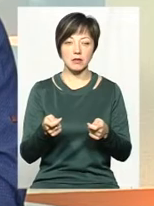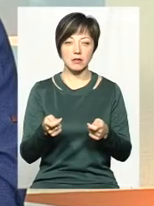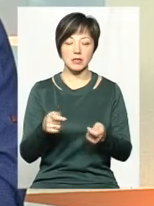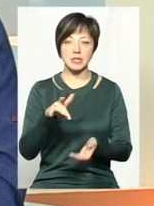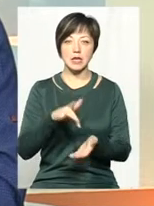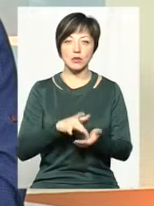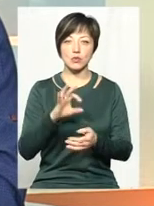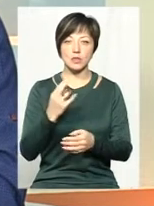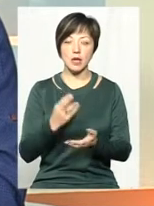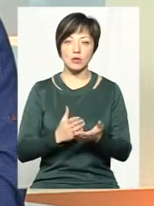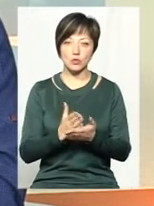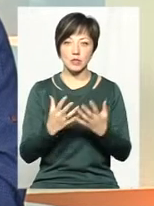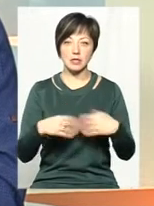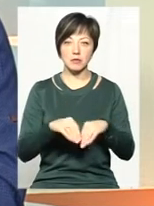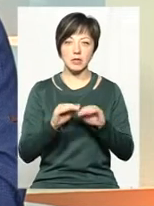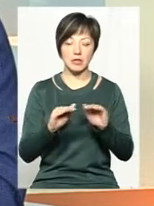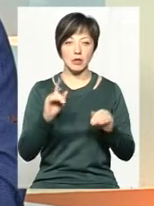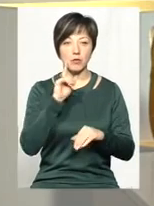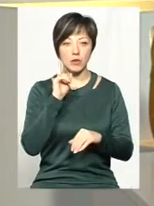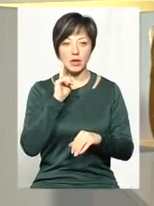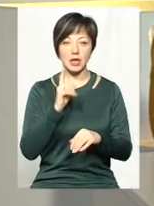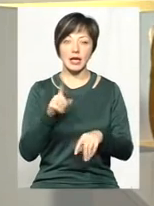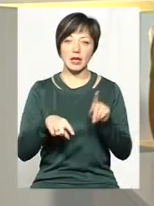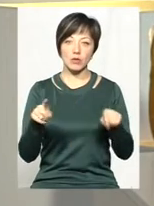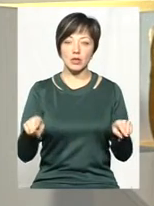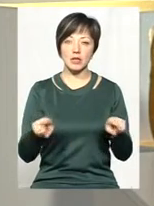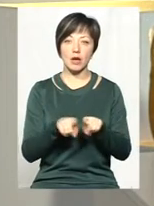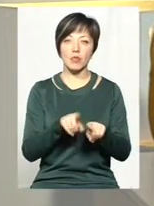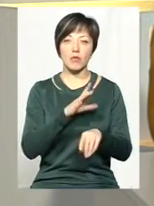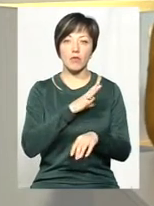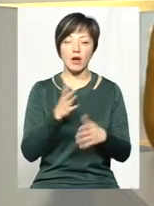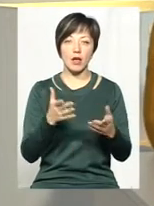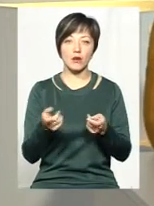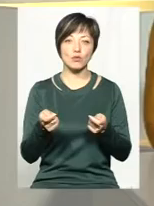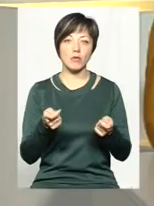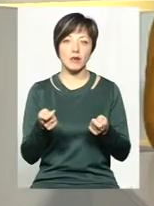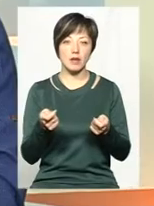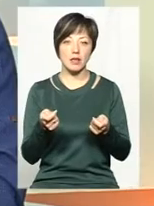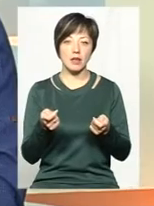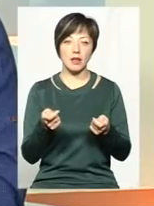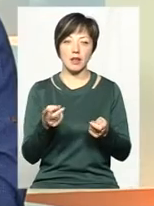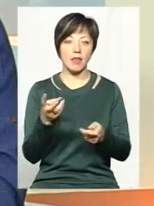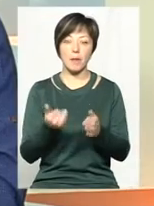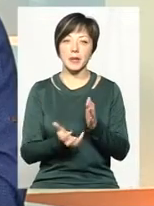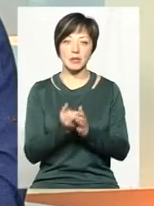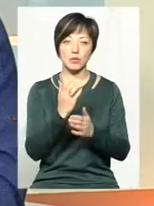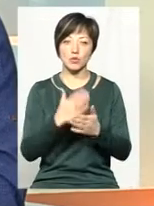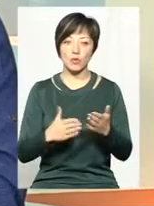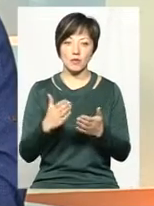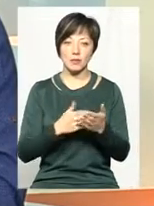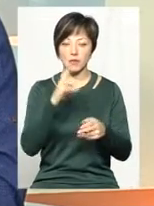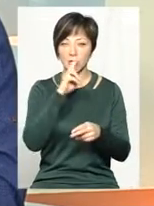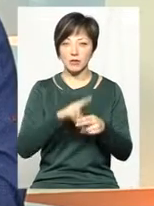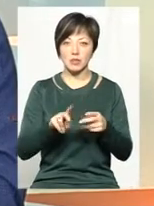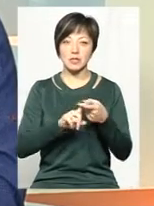обласного центру соціальних служб для сім'ї, дітей і молоді. А іноді таке буває, що якесь управління не підтримує зовсім, і ми